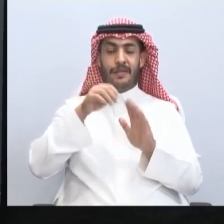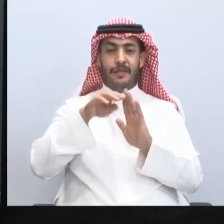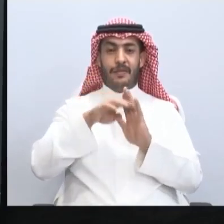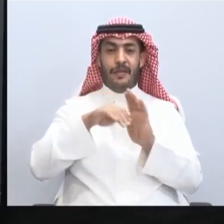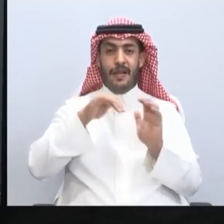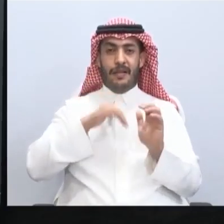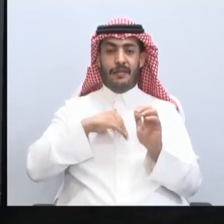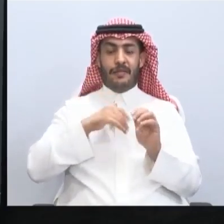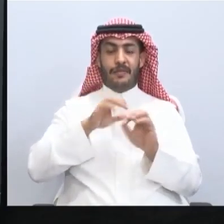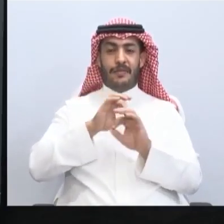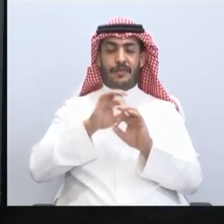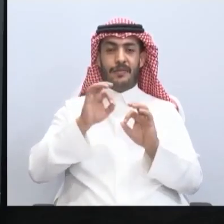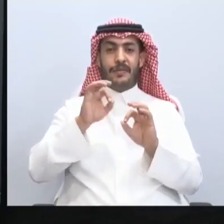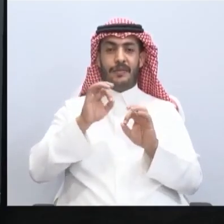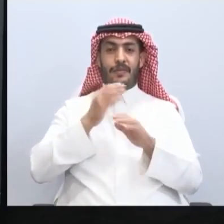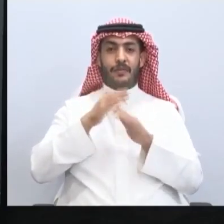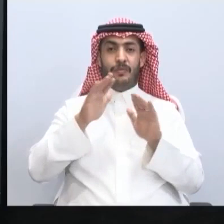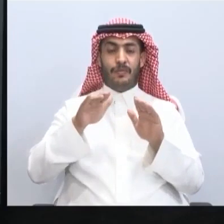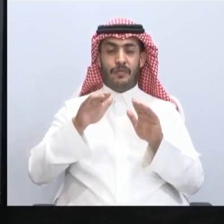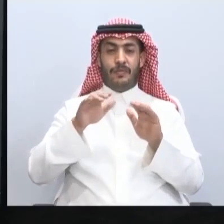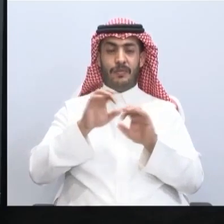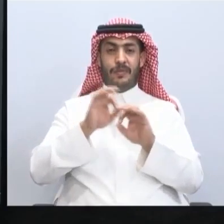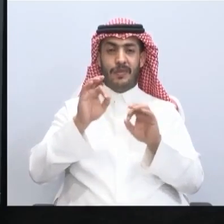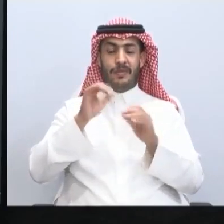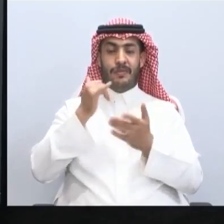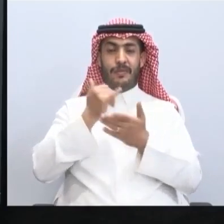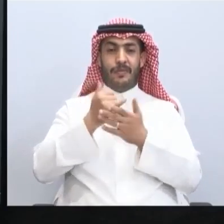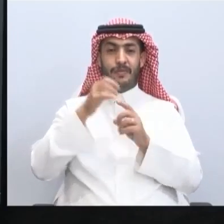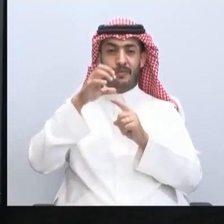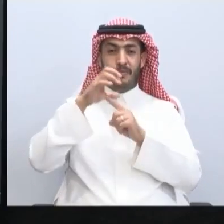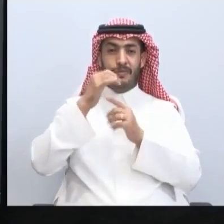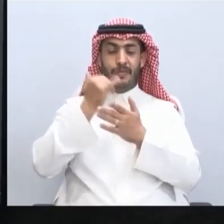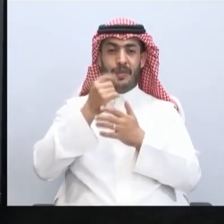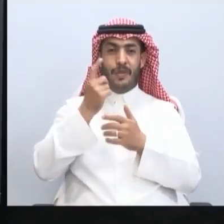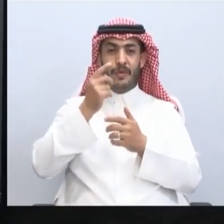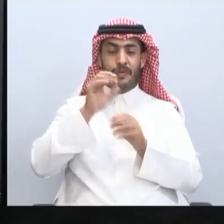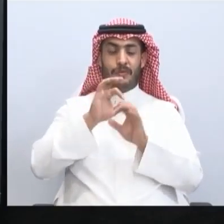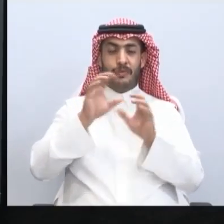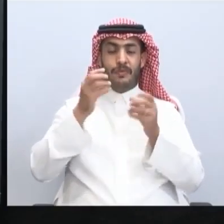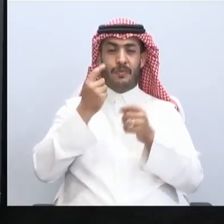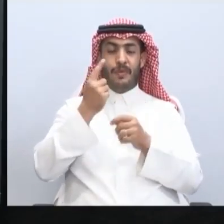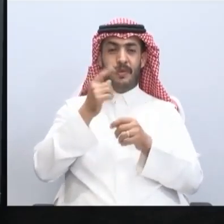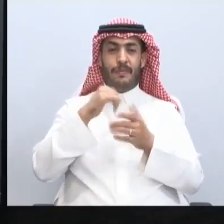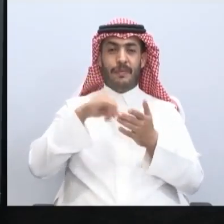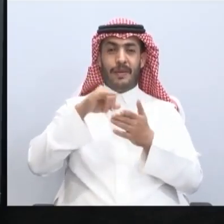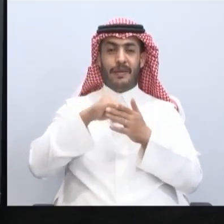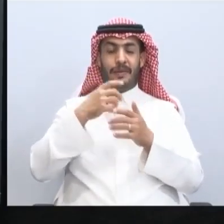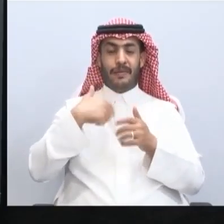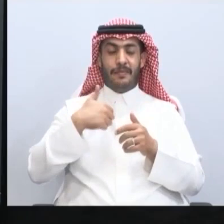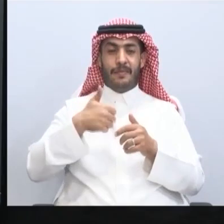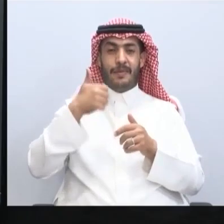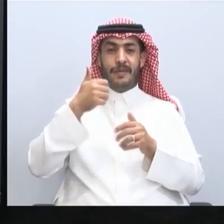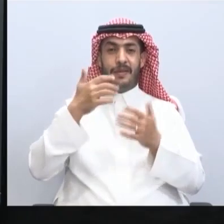ورغبتهم الملحه في وجودهم تحت ظل دوله موحده مركزيه تستطيع